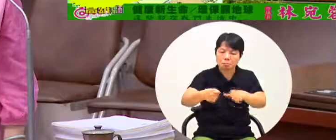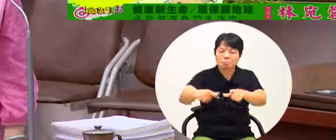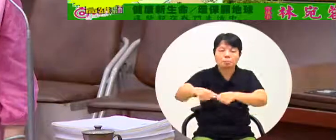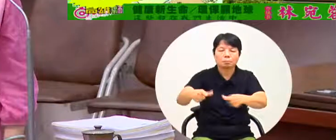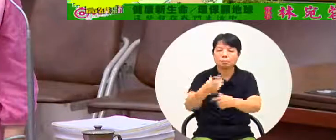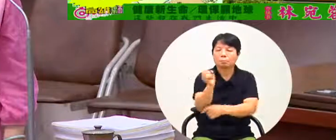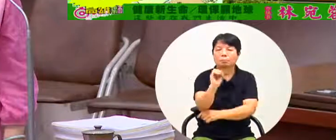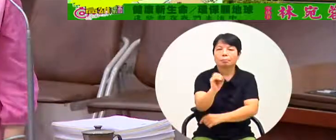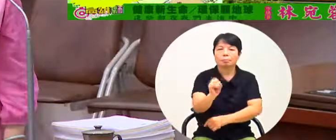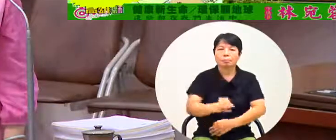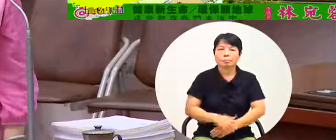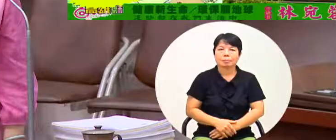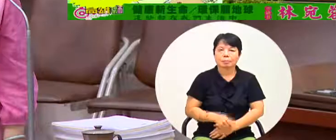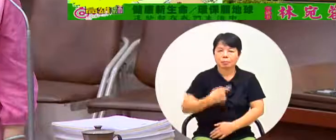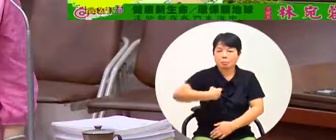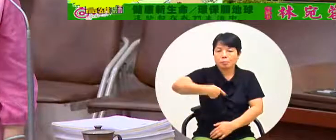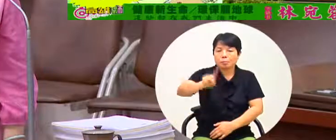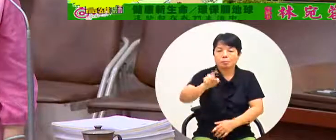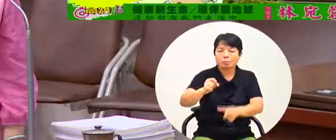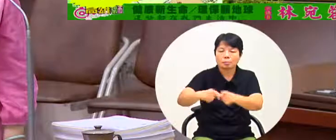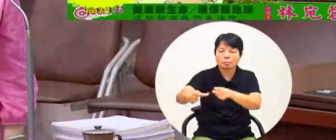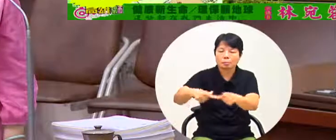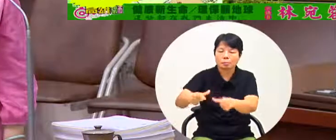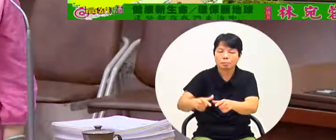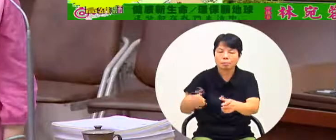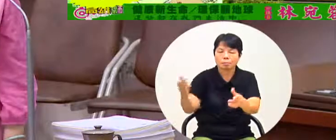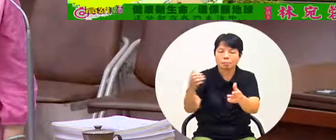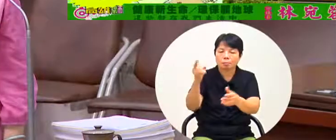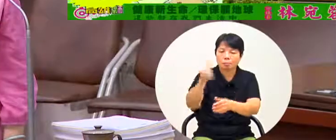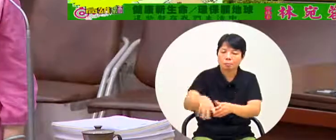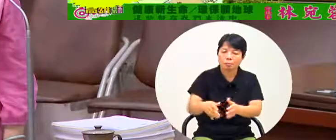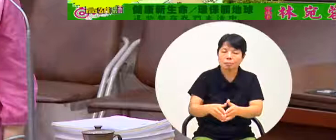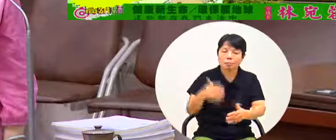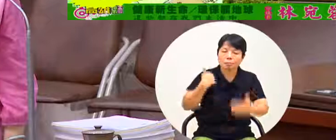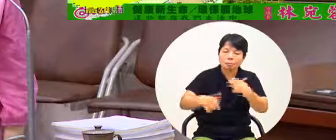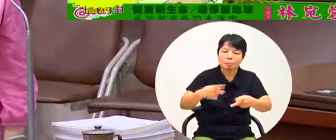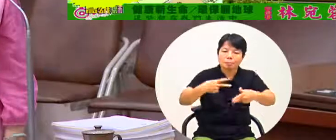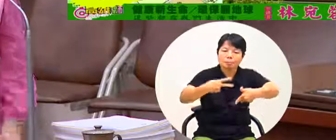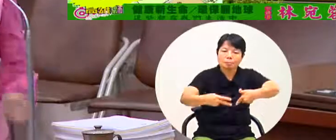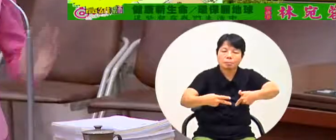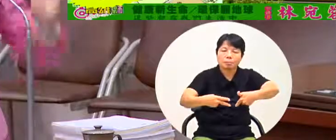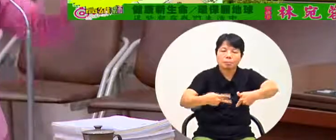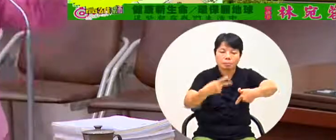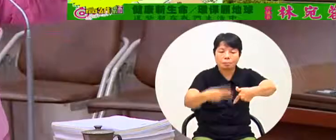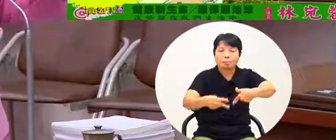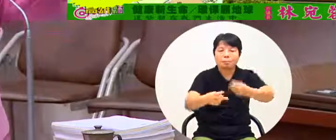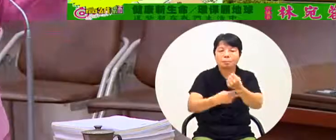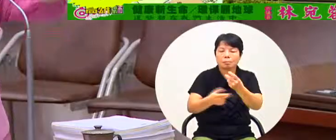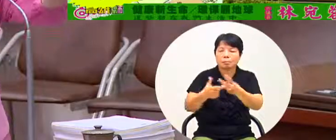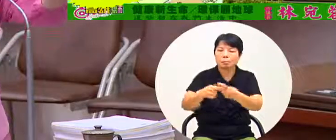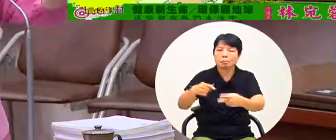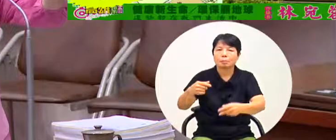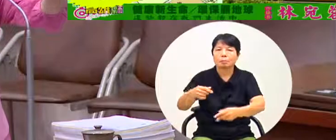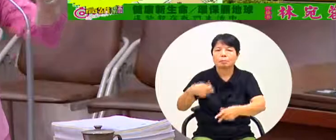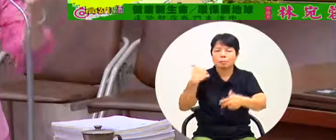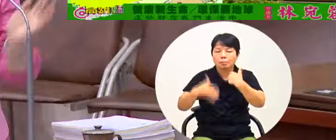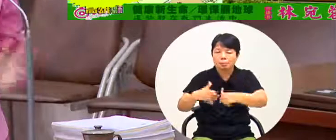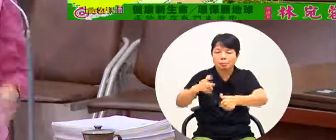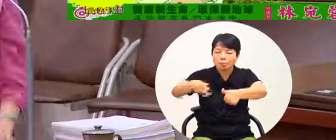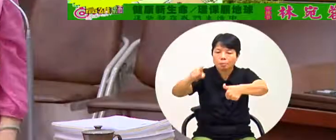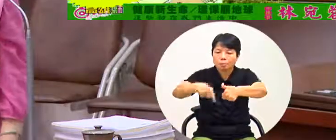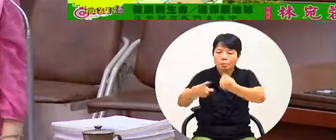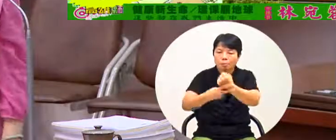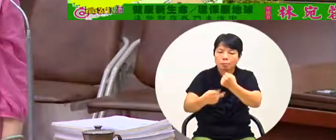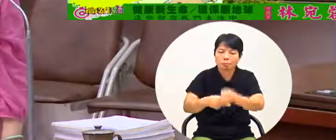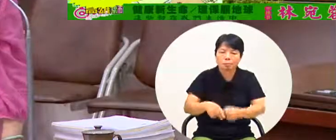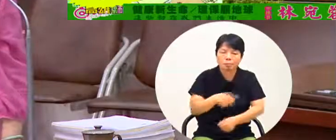园地方，要到新仁里、新化里，好、哦，爱到那边啊，等于要到东边啊，就是